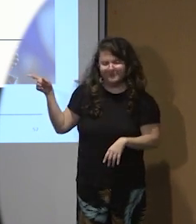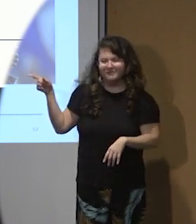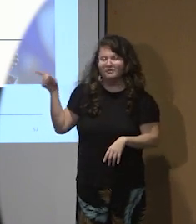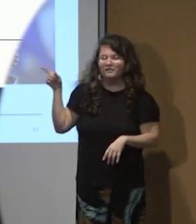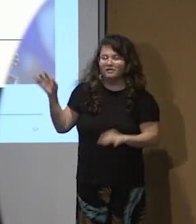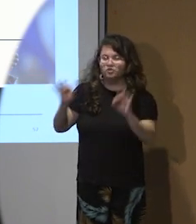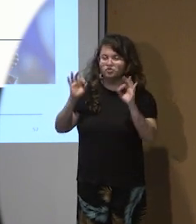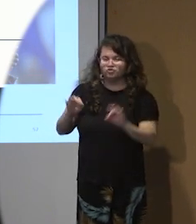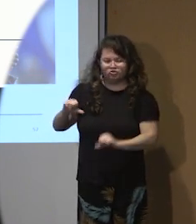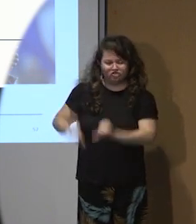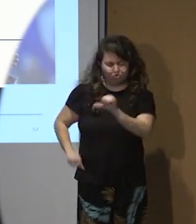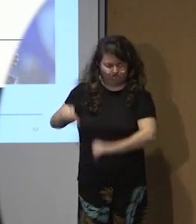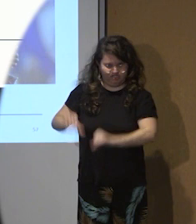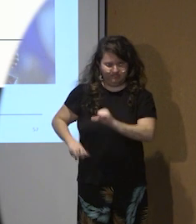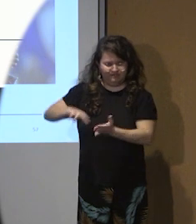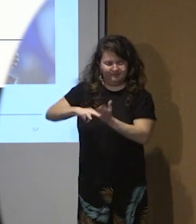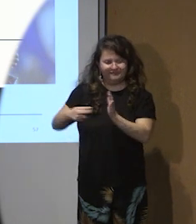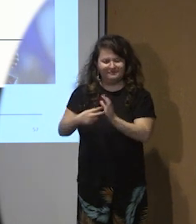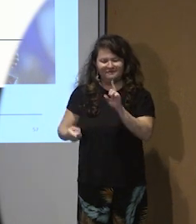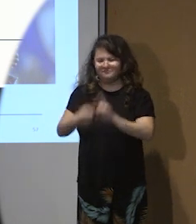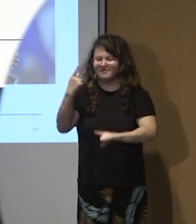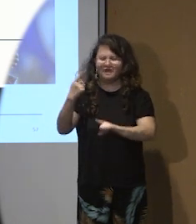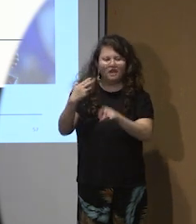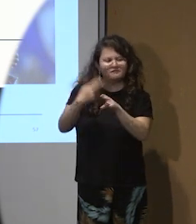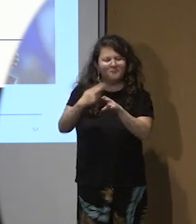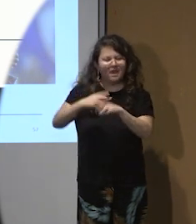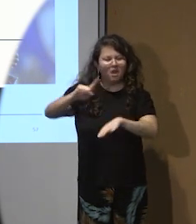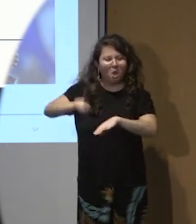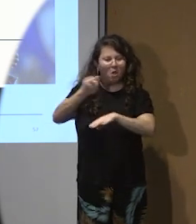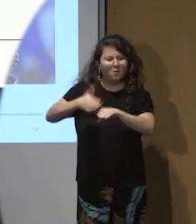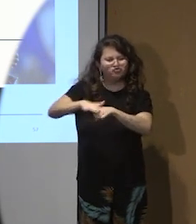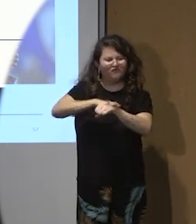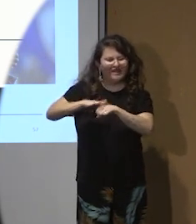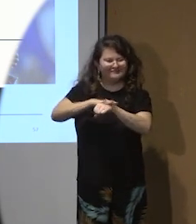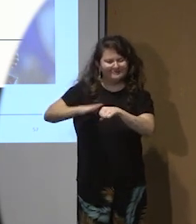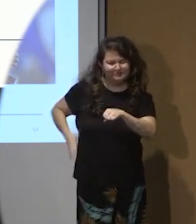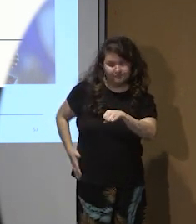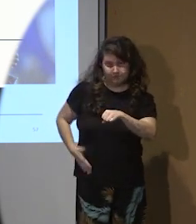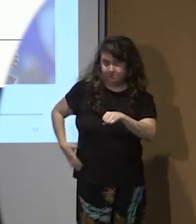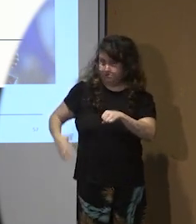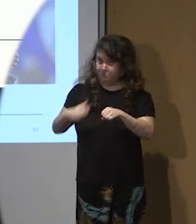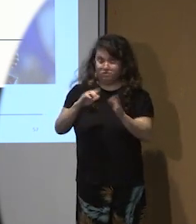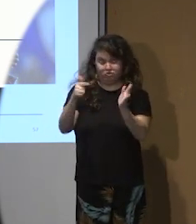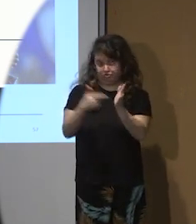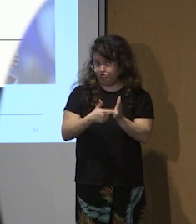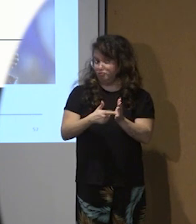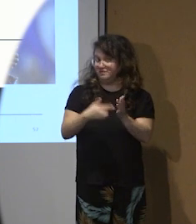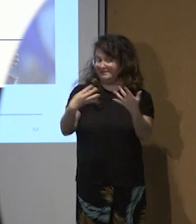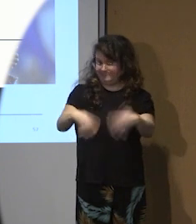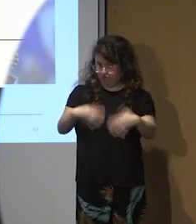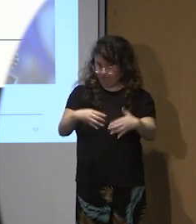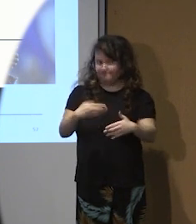technique chirurgicale qui s'appelle un resurfaçage en janvier 2019. Il a repris la compétition en